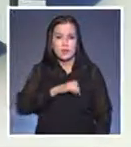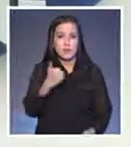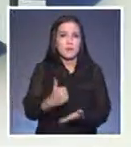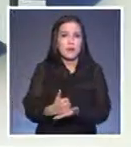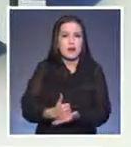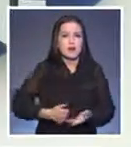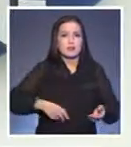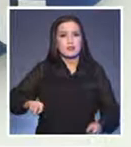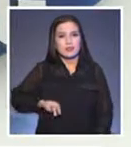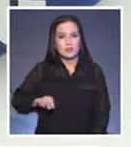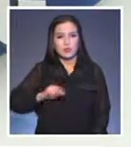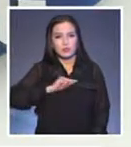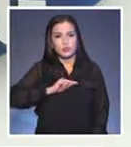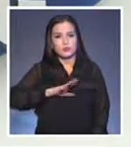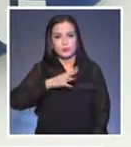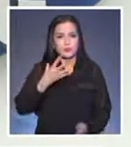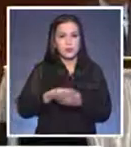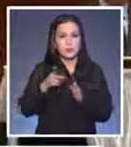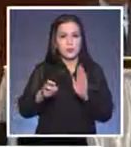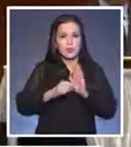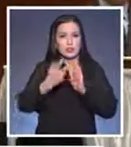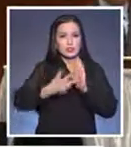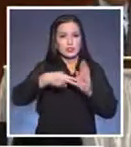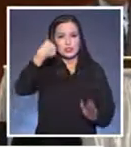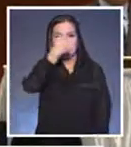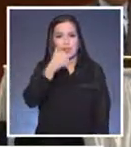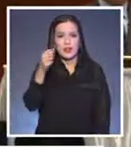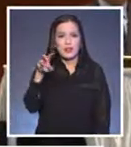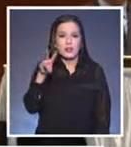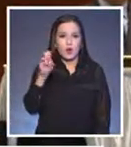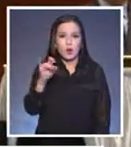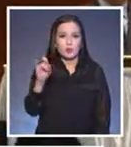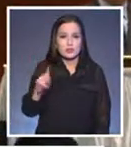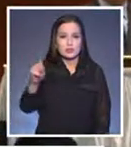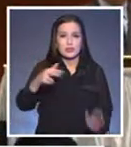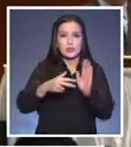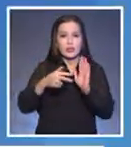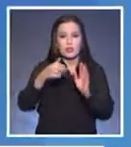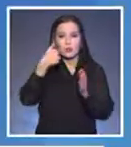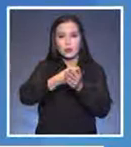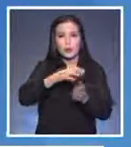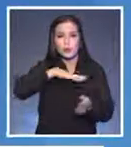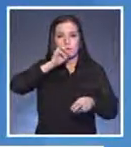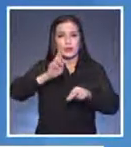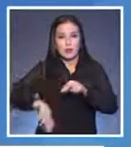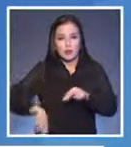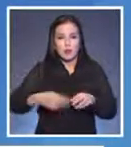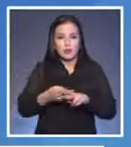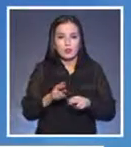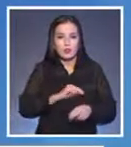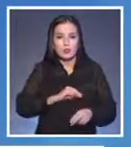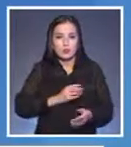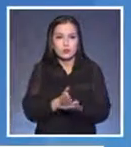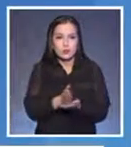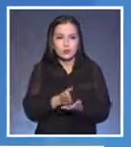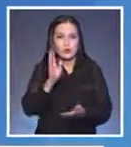атқарып келген. Дегенмен, оның өкілеттілігі 2018 жылдың наурызында аяқталады. Яғни, Квон сол уақытқа дейін міндетін атқармақ. Оның